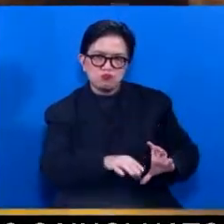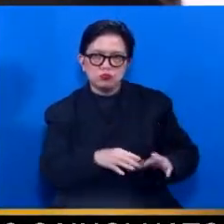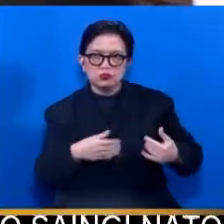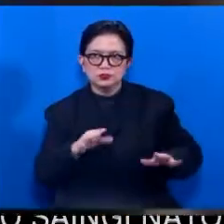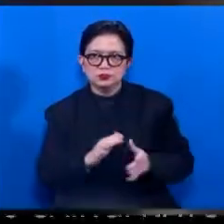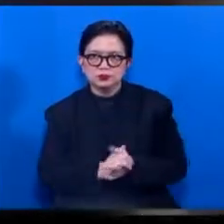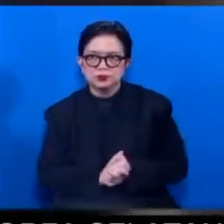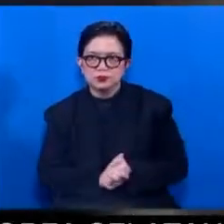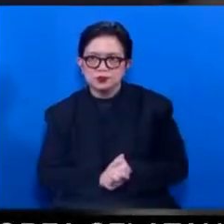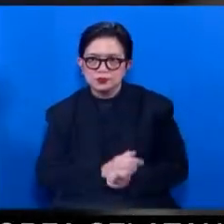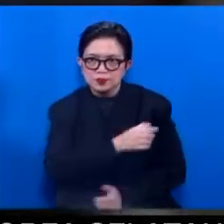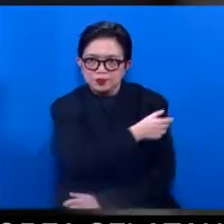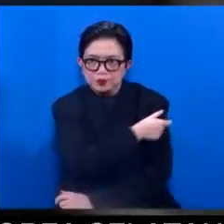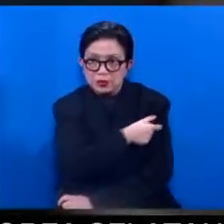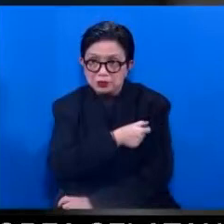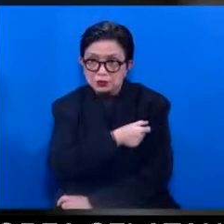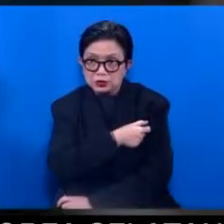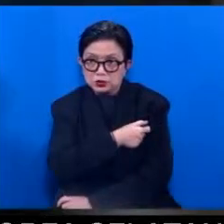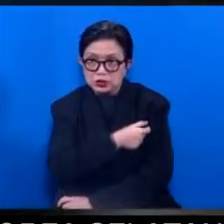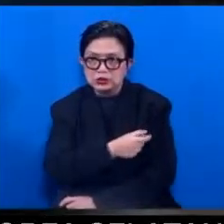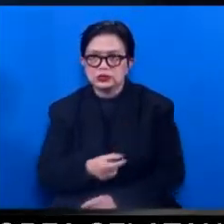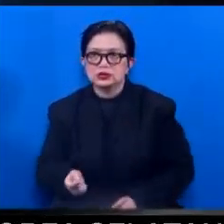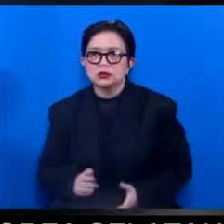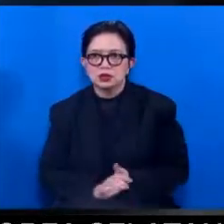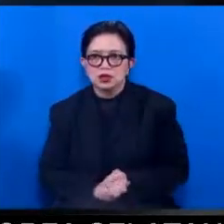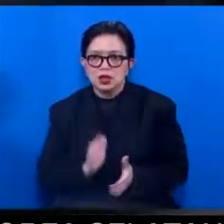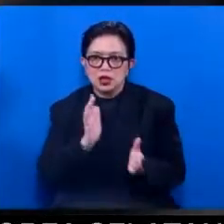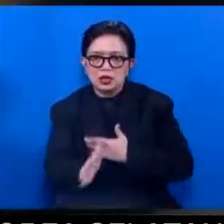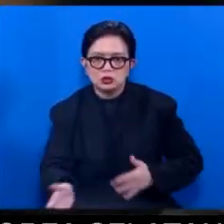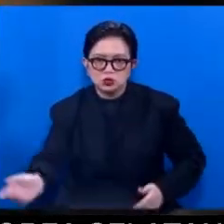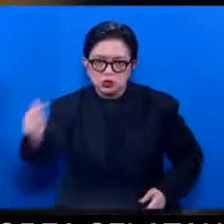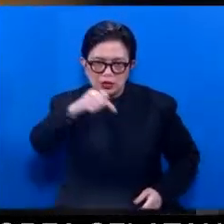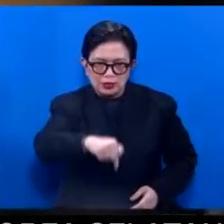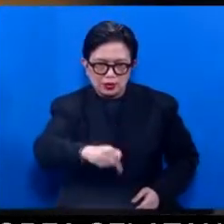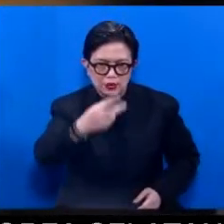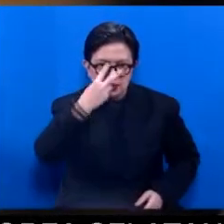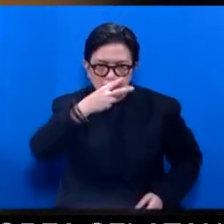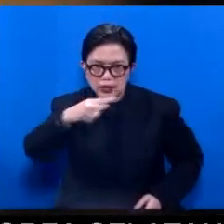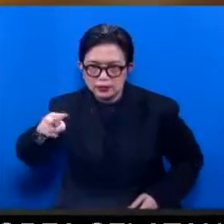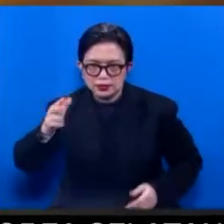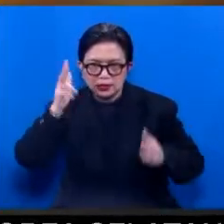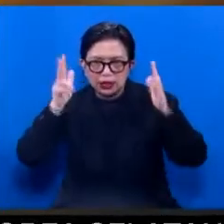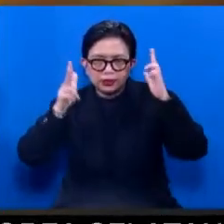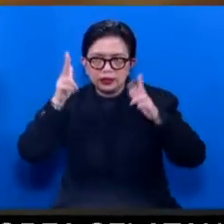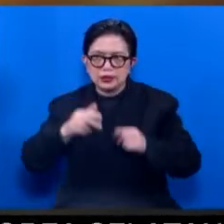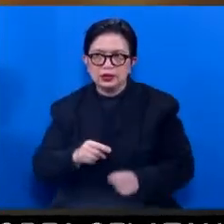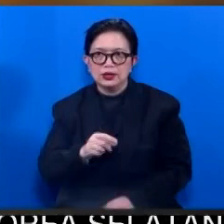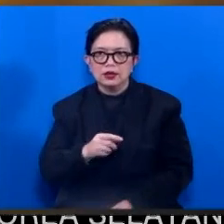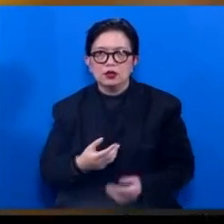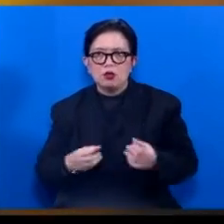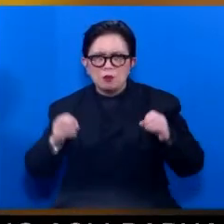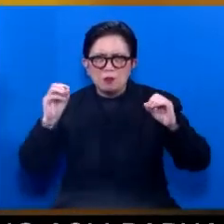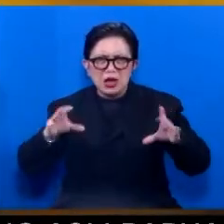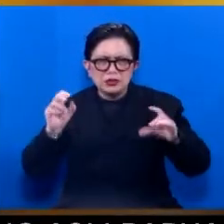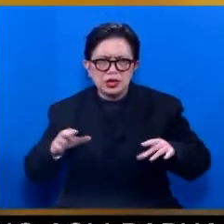Inspeksi mendadak Satuan Tugas Pangan Polda NTT bersama Disperindak dan Bulog NTT menemukan seribuan kardus minyak goreng